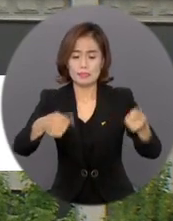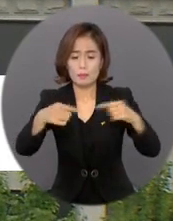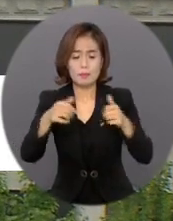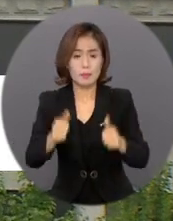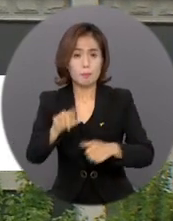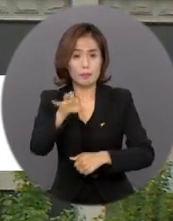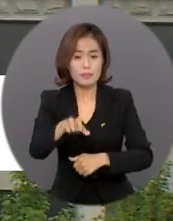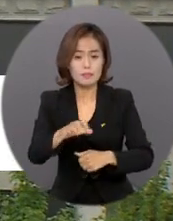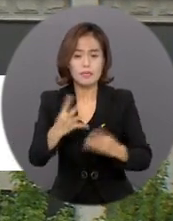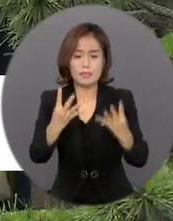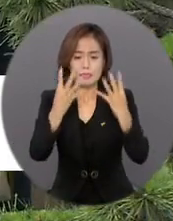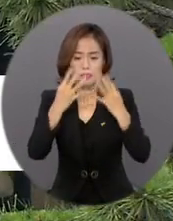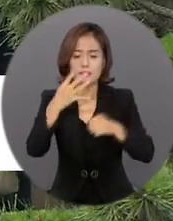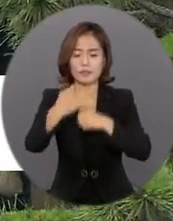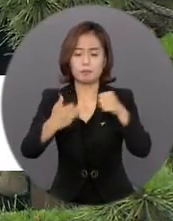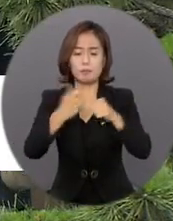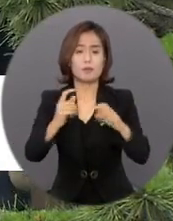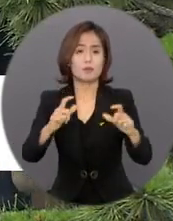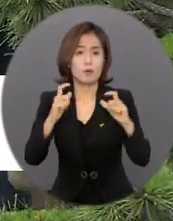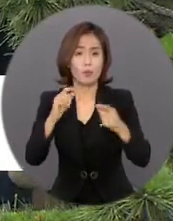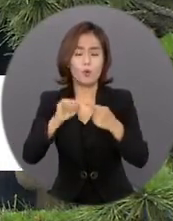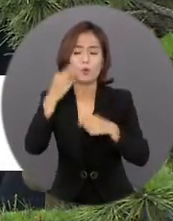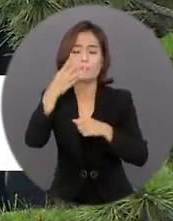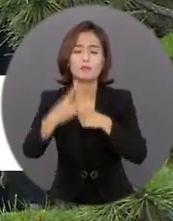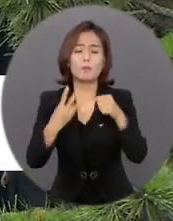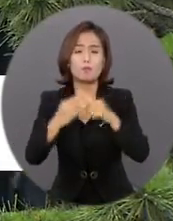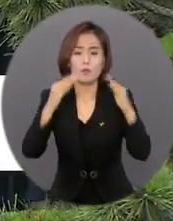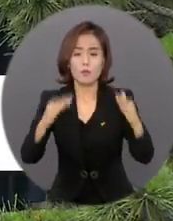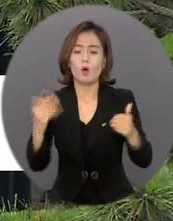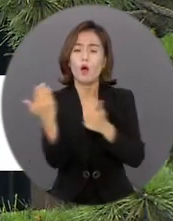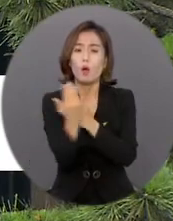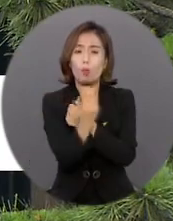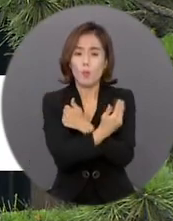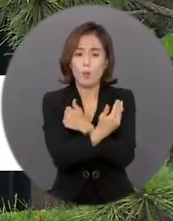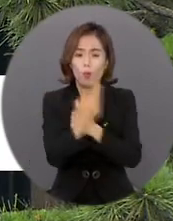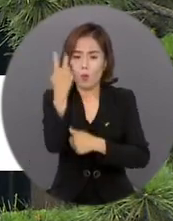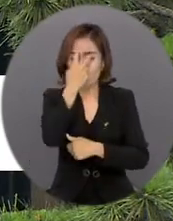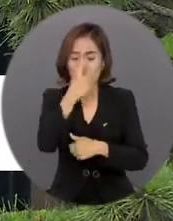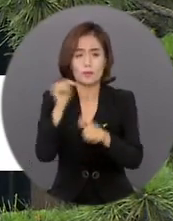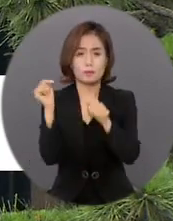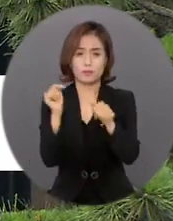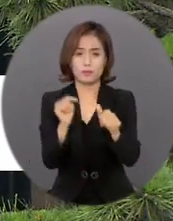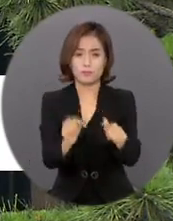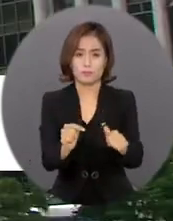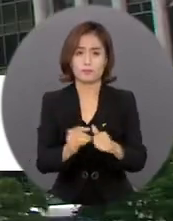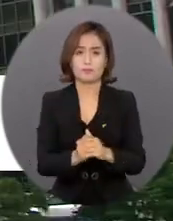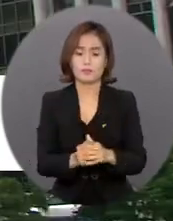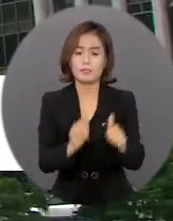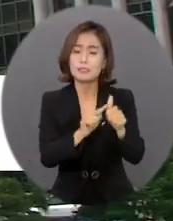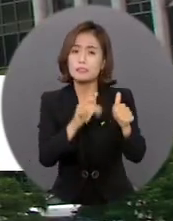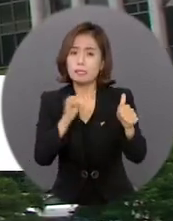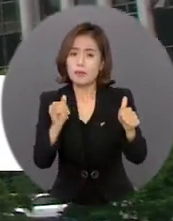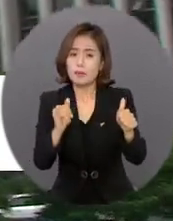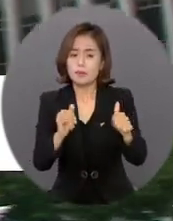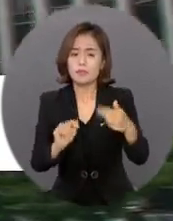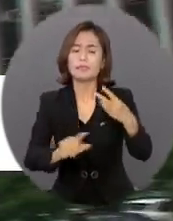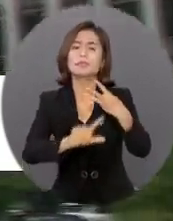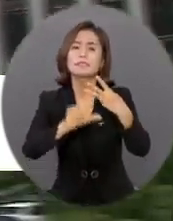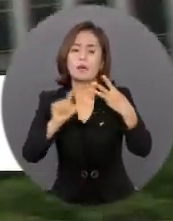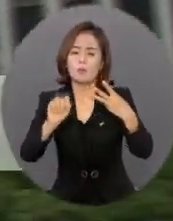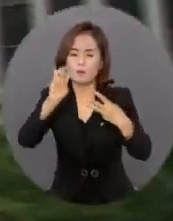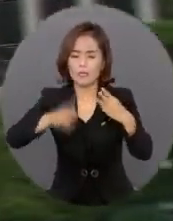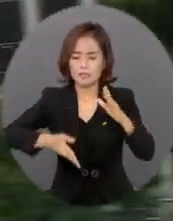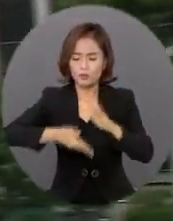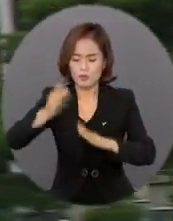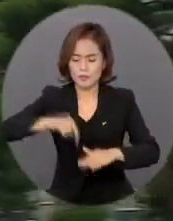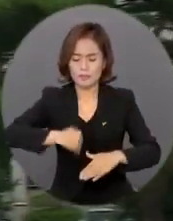재판에서 징역 18년을 선고하고 3년 동안 보호 관찰을 명령했습니다. A씨는 지난 3월